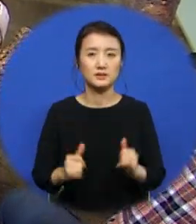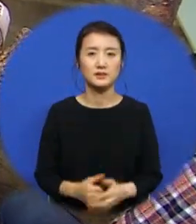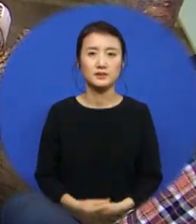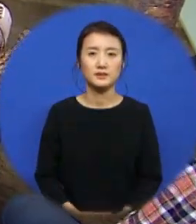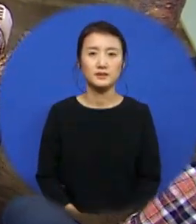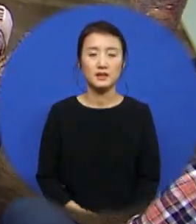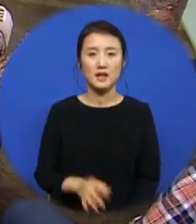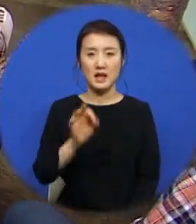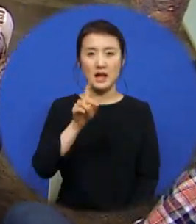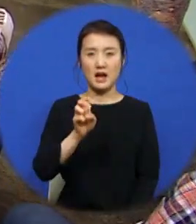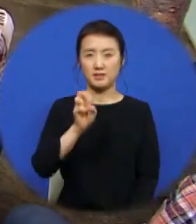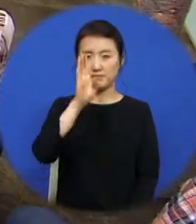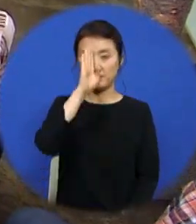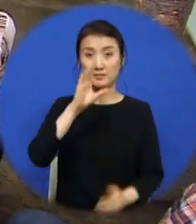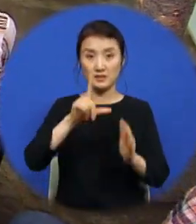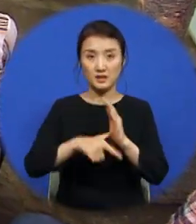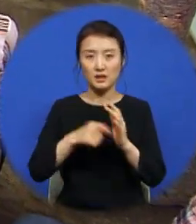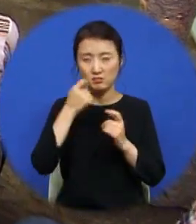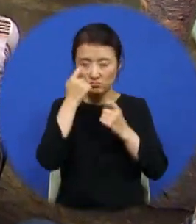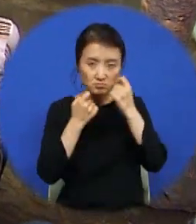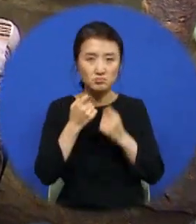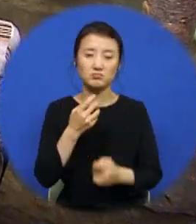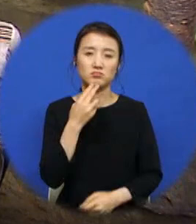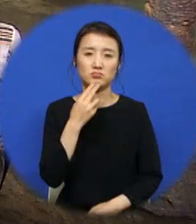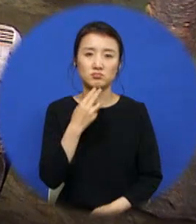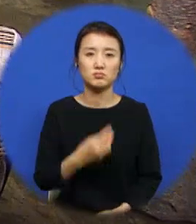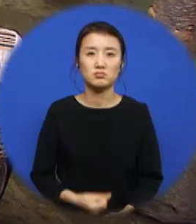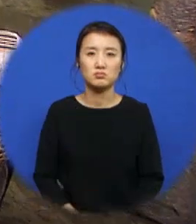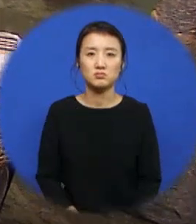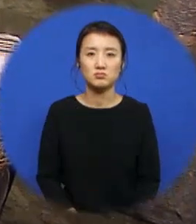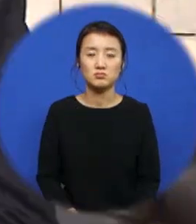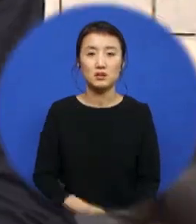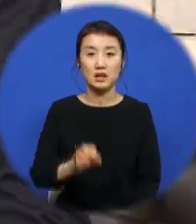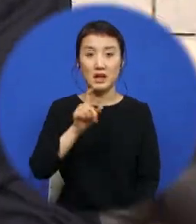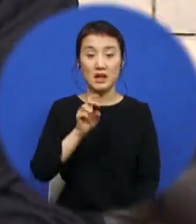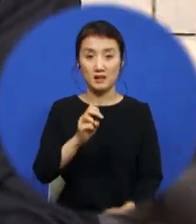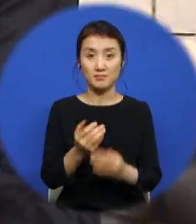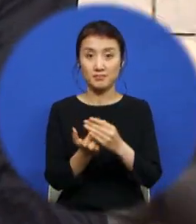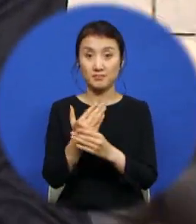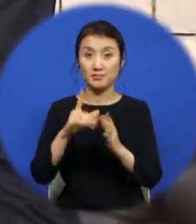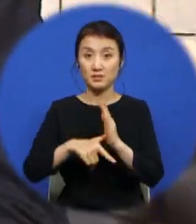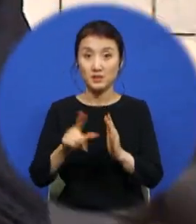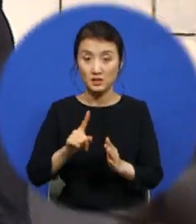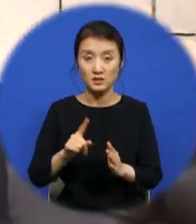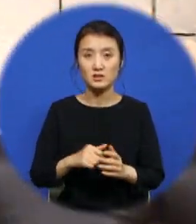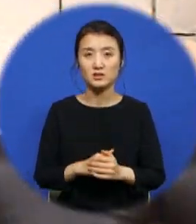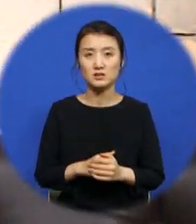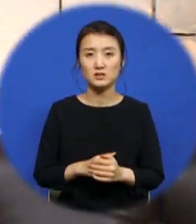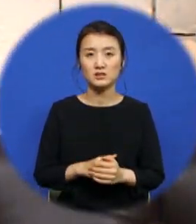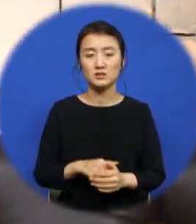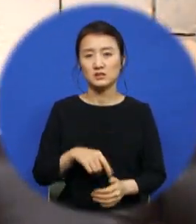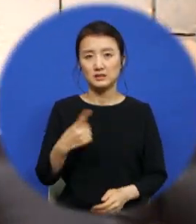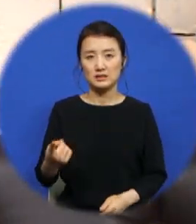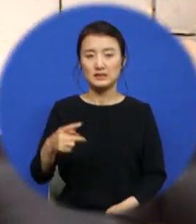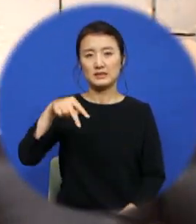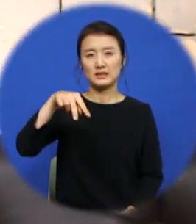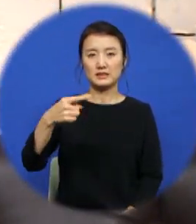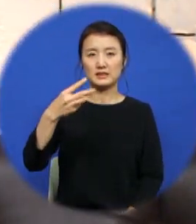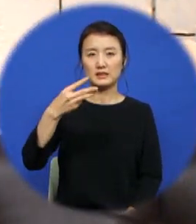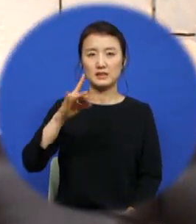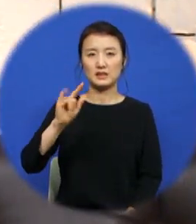아니 걸렸을 때 울고불고 안 했습니다 암이 걸렸을 때 바로 옆에 있는 스탠포드 대학교 도서관이